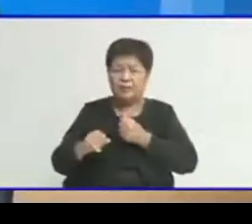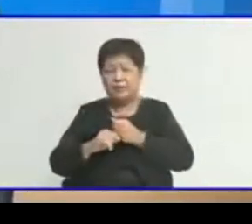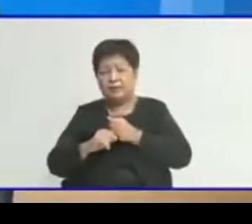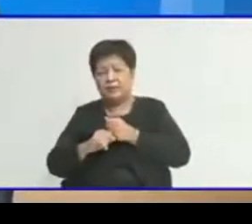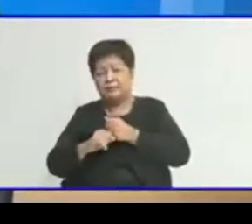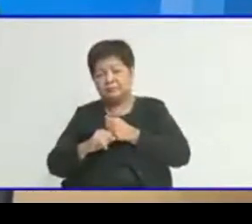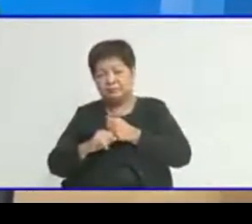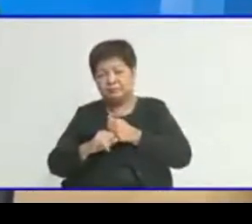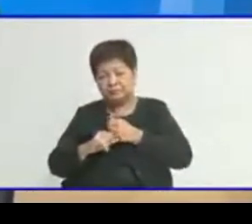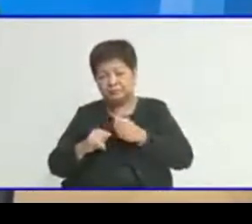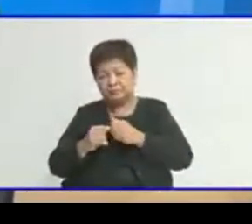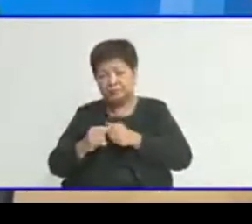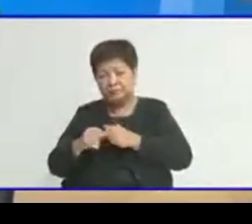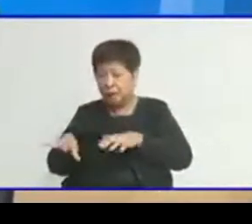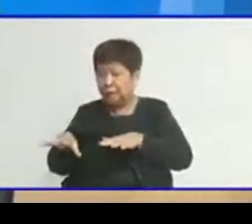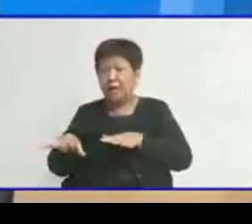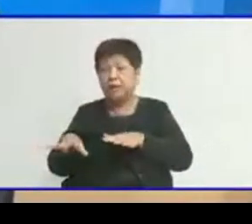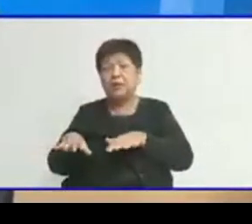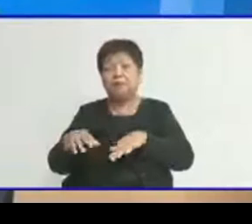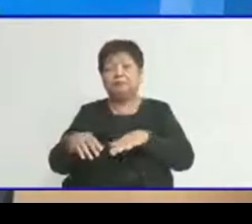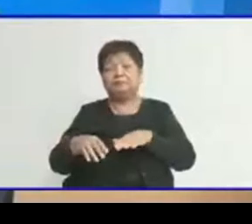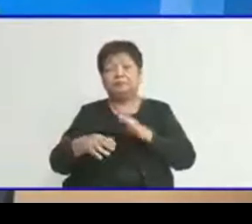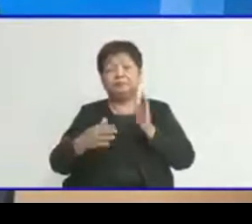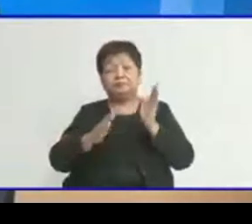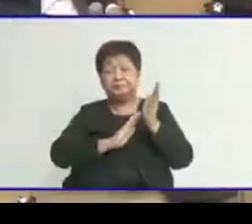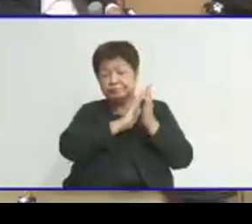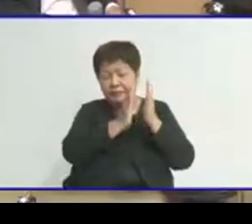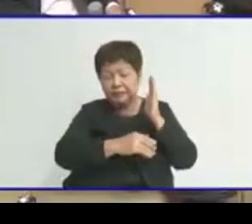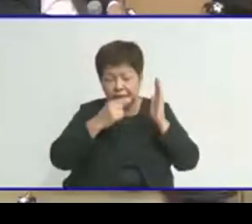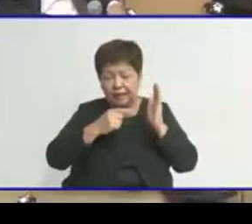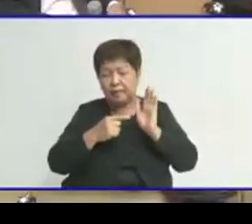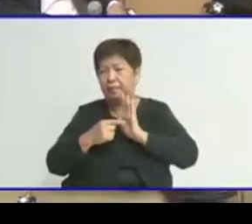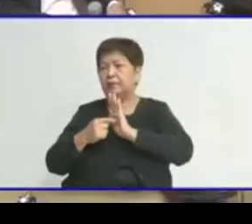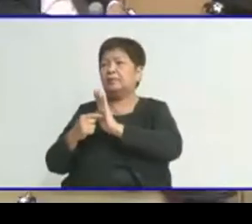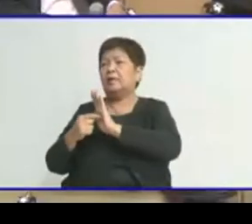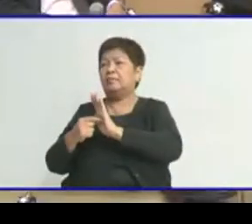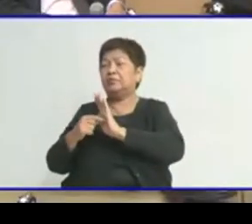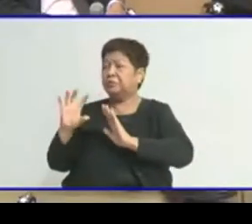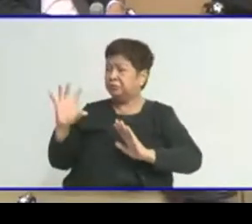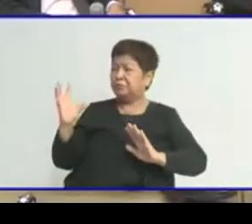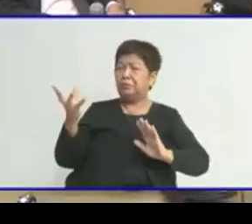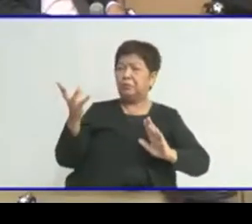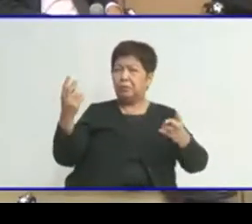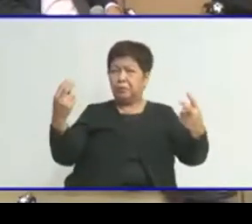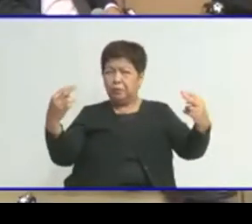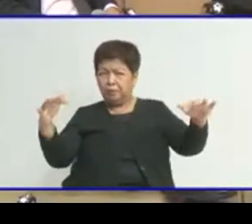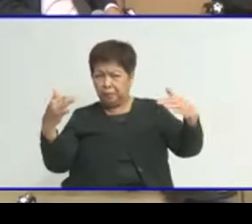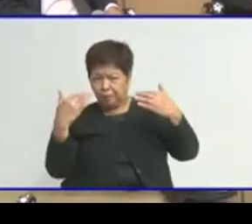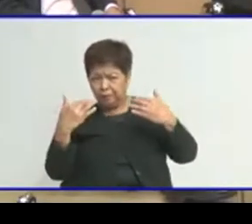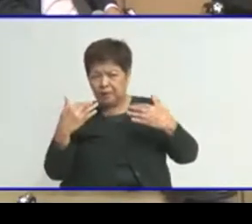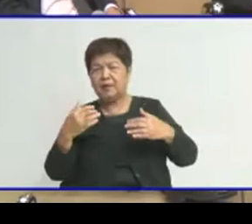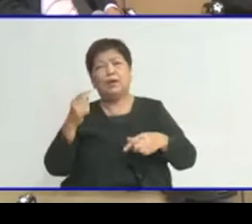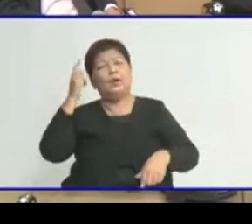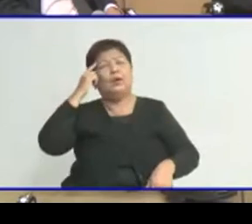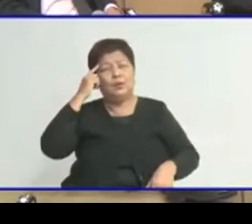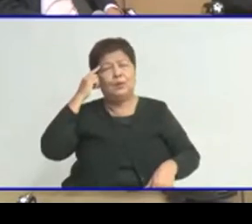ของไทยเนี่ยนะครับก็เป็นตัวแบบที่มันได้เอาไปใช้ต่อในหลายประเทศทั่วโลกอีกด้วยในช่วงของสงคราม เพ